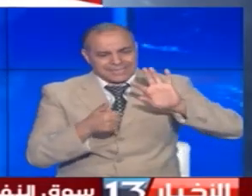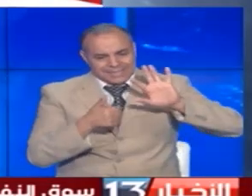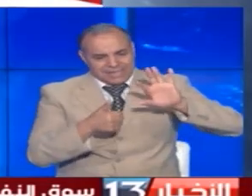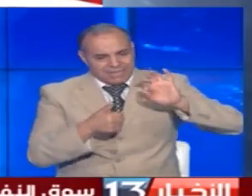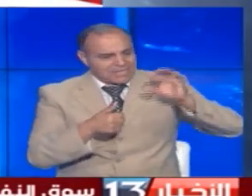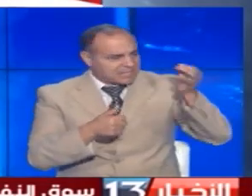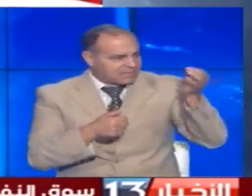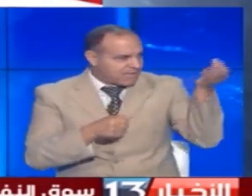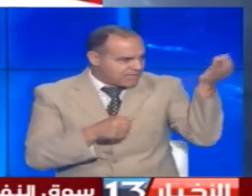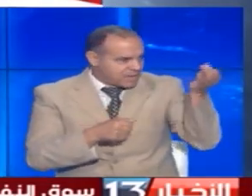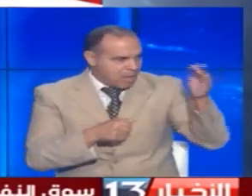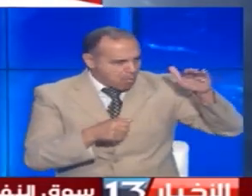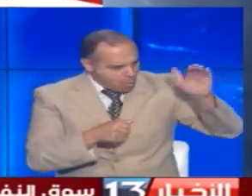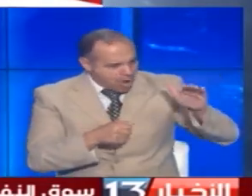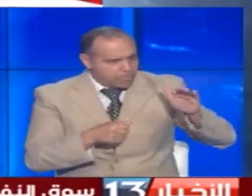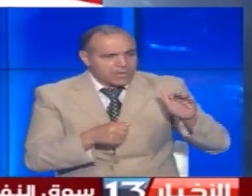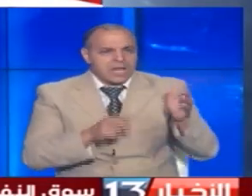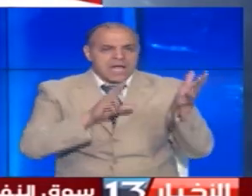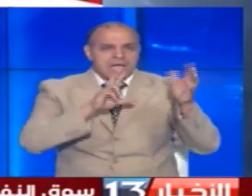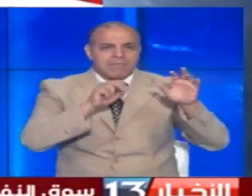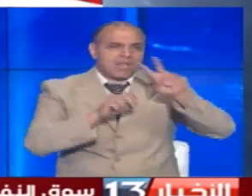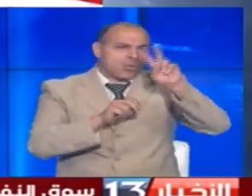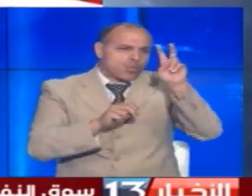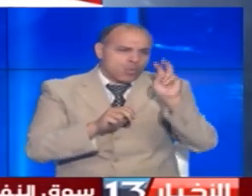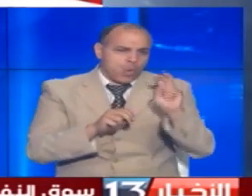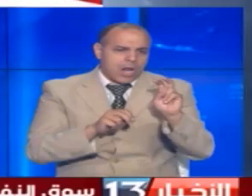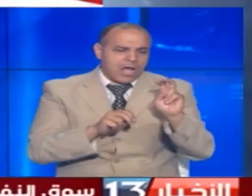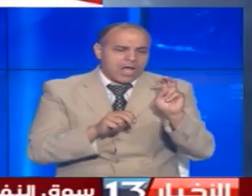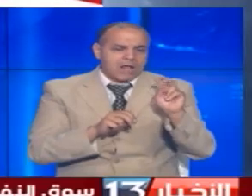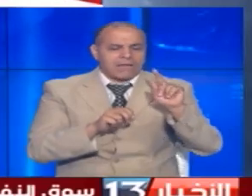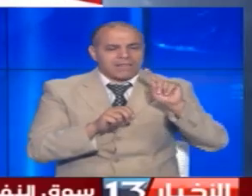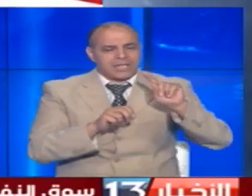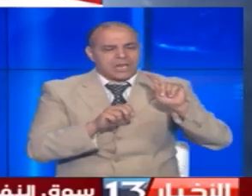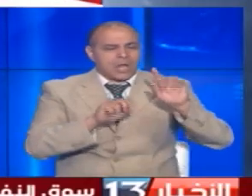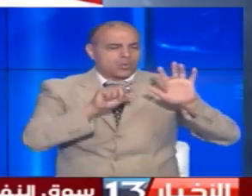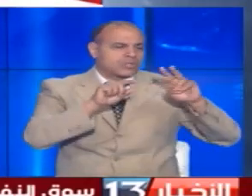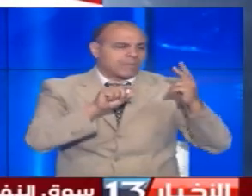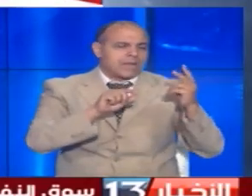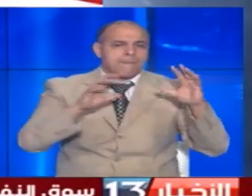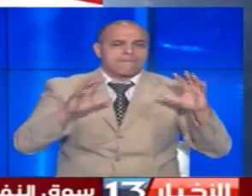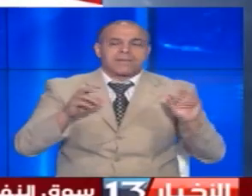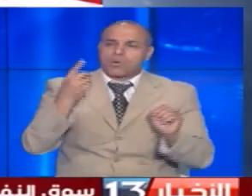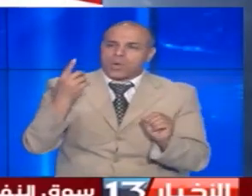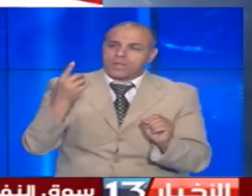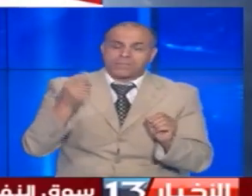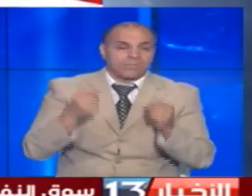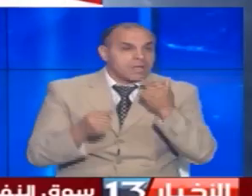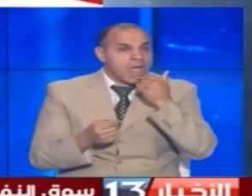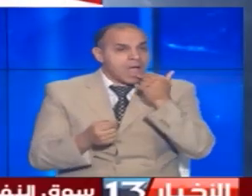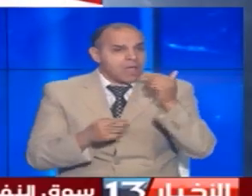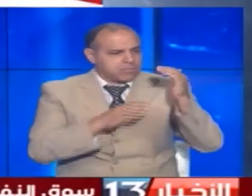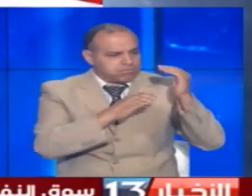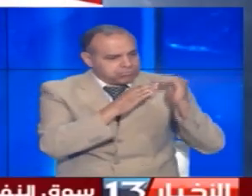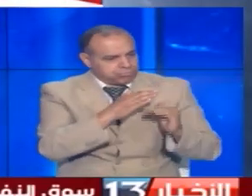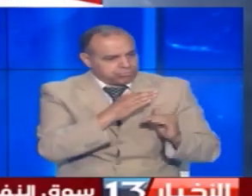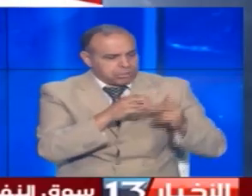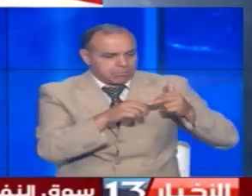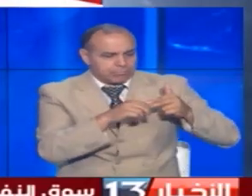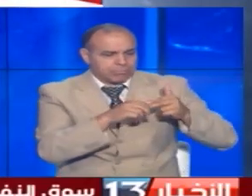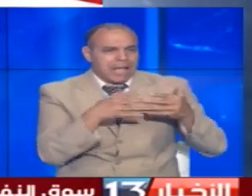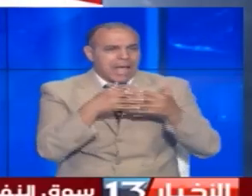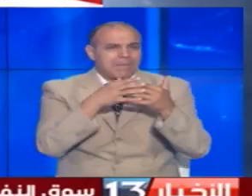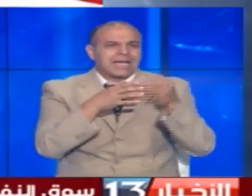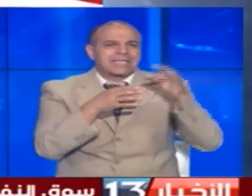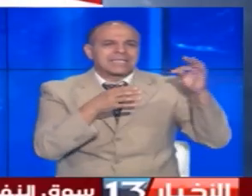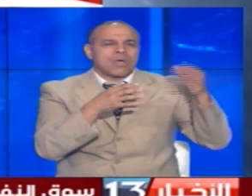سبعه بالمائه الى ثمانين دولارا فاصل اثنين وسبعين للبرميل و تراجع خام غرب تكساس الوسيط